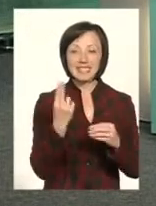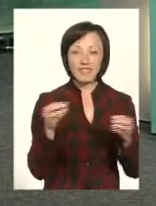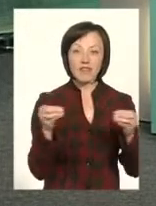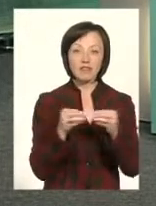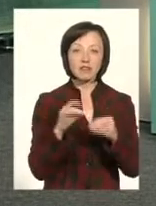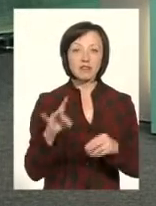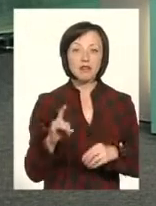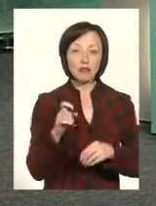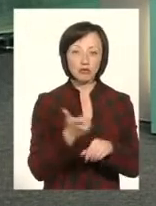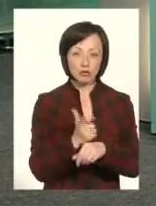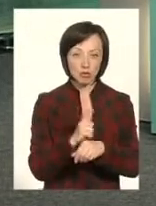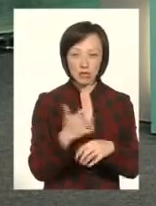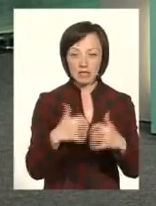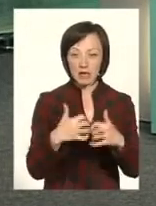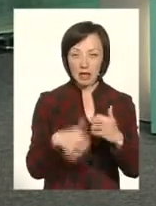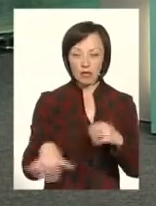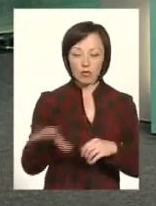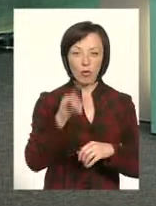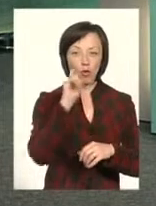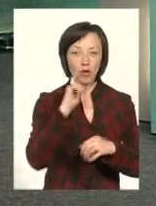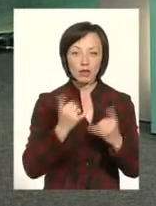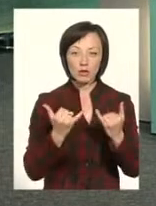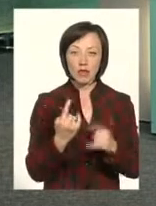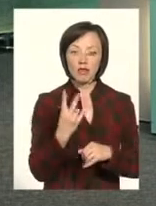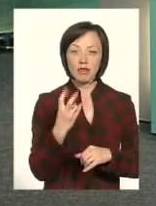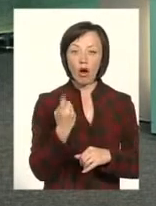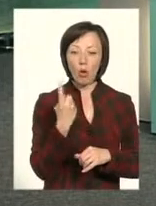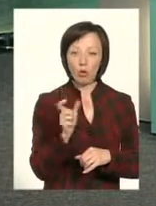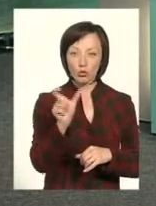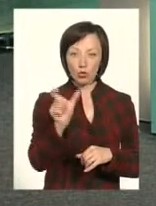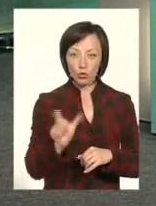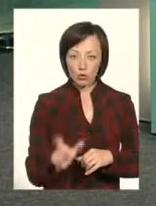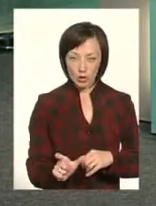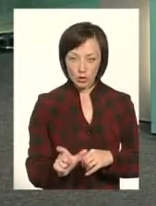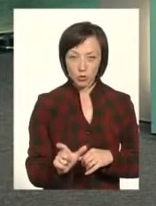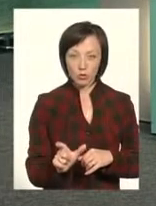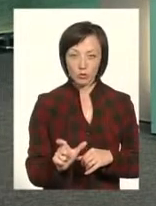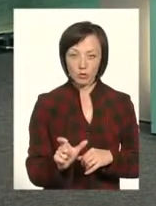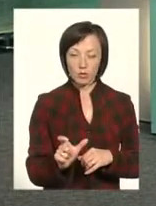більша. Тобто в середньому по Україні сьогодні на душу населення